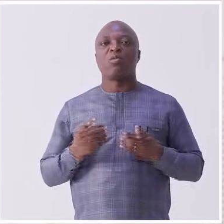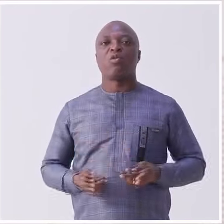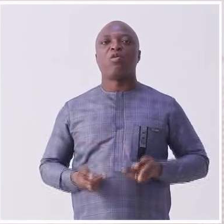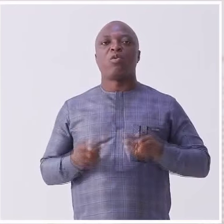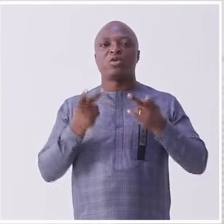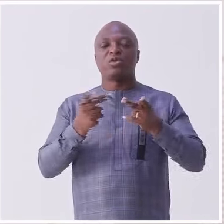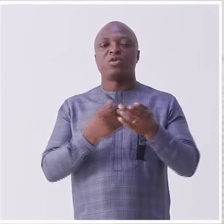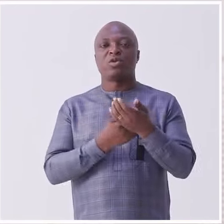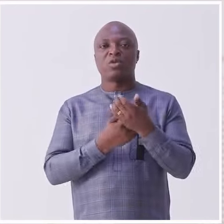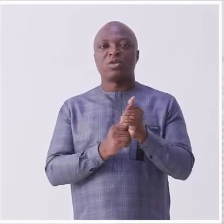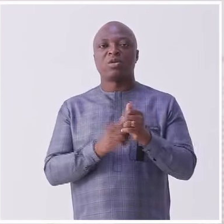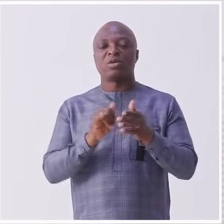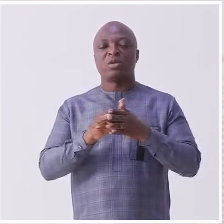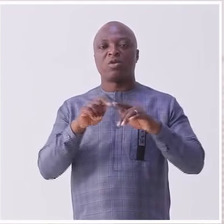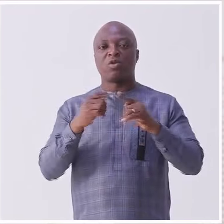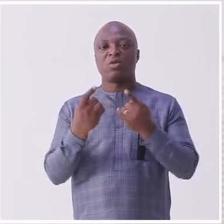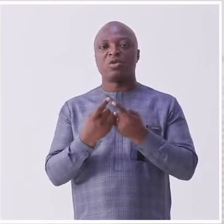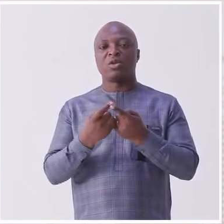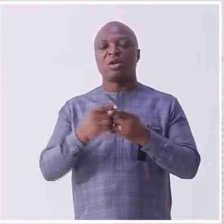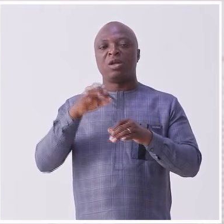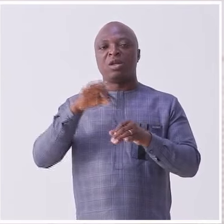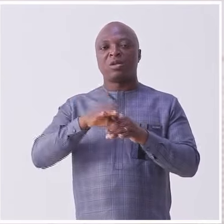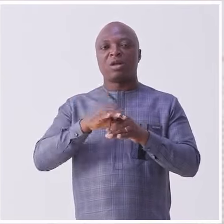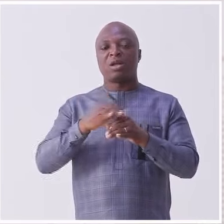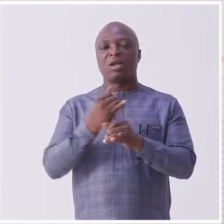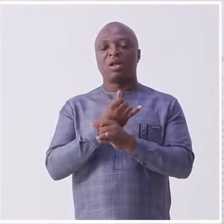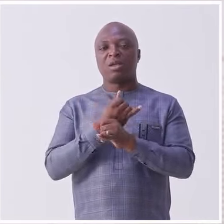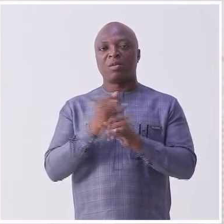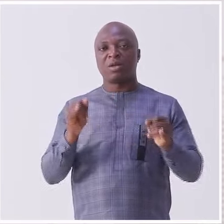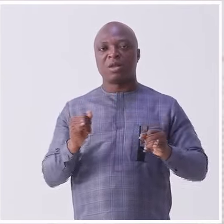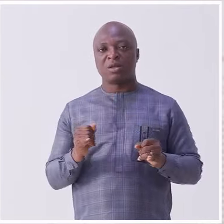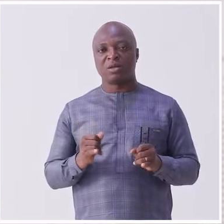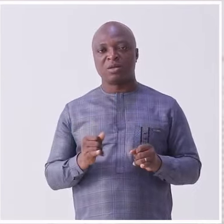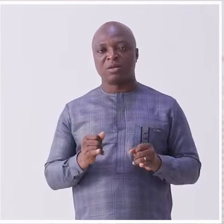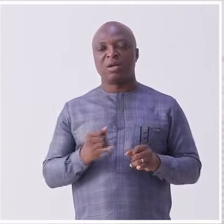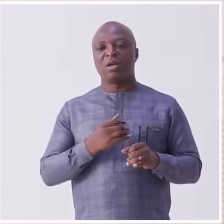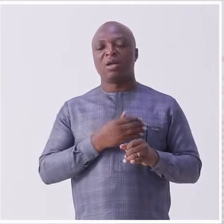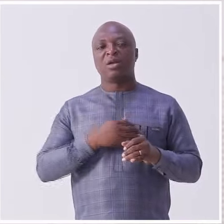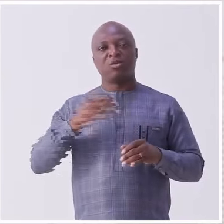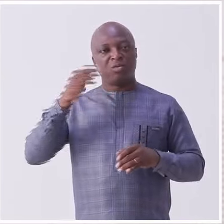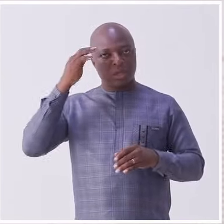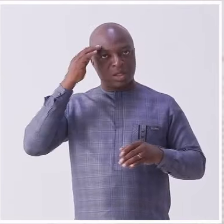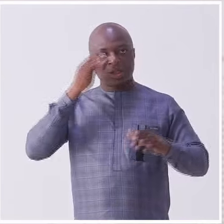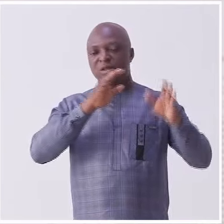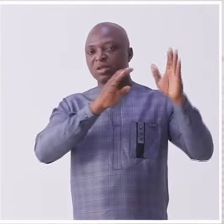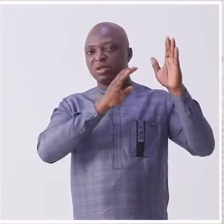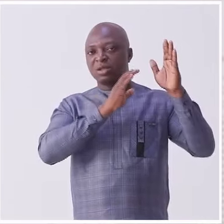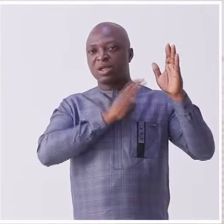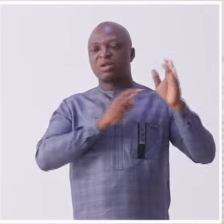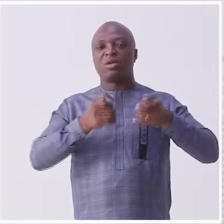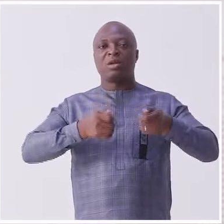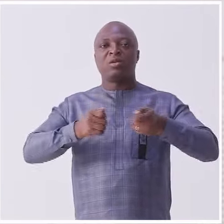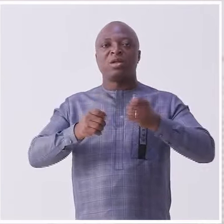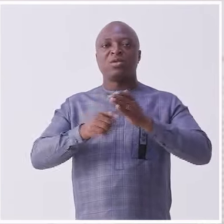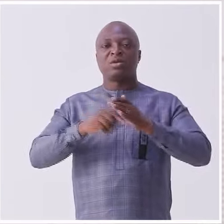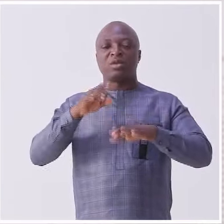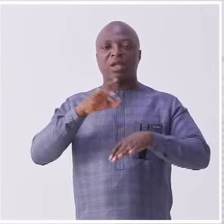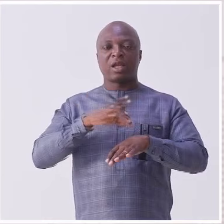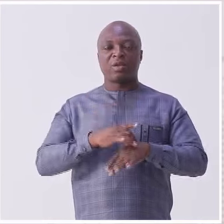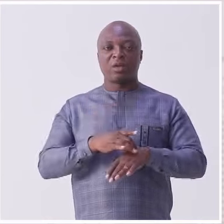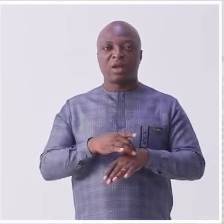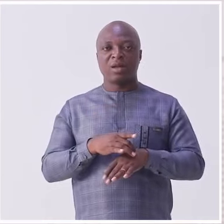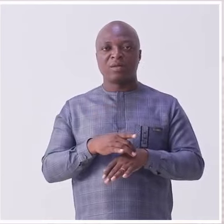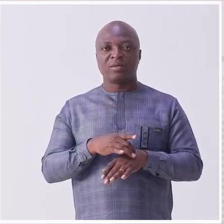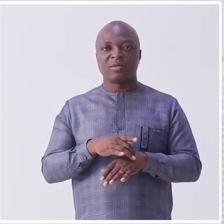proposition conjointe de la Commission électorale nationale indépendante et du ministre chargé de l'administration